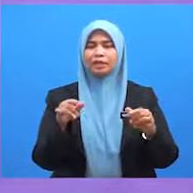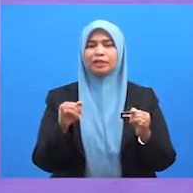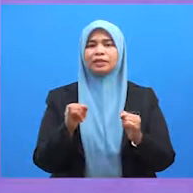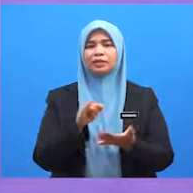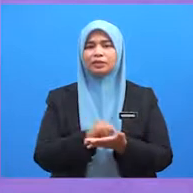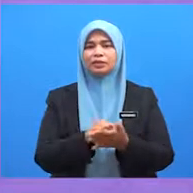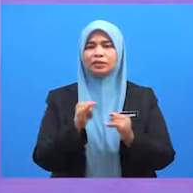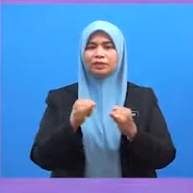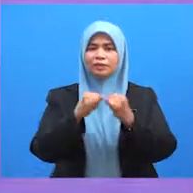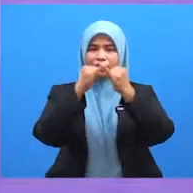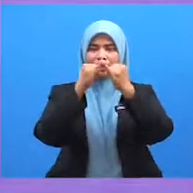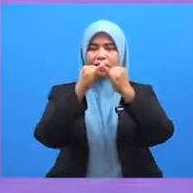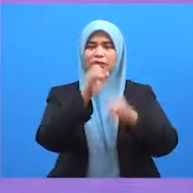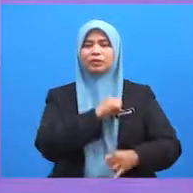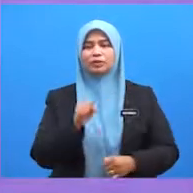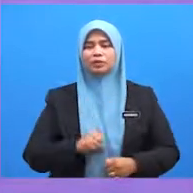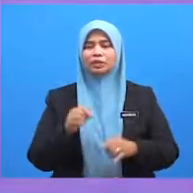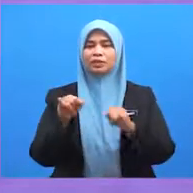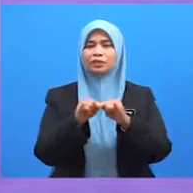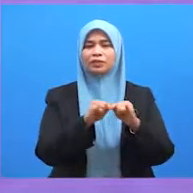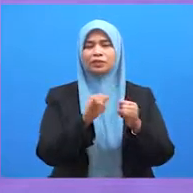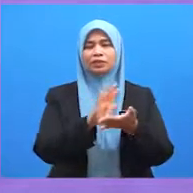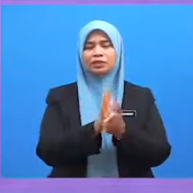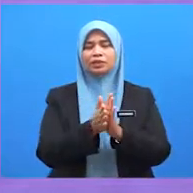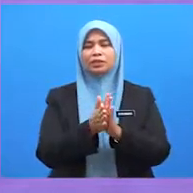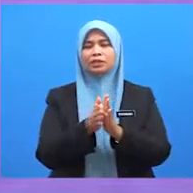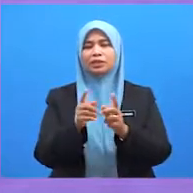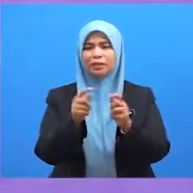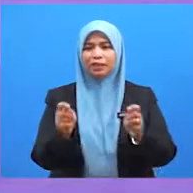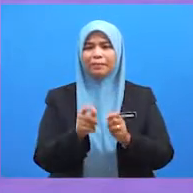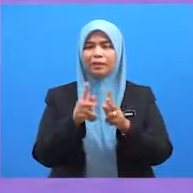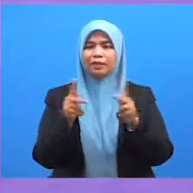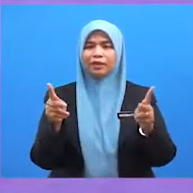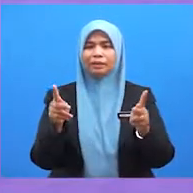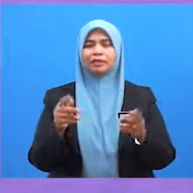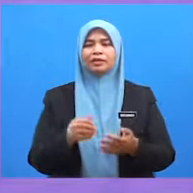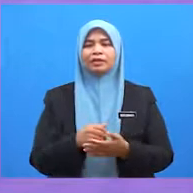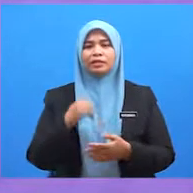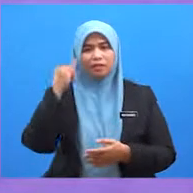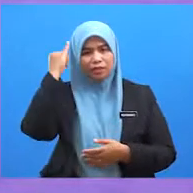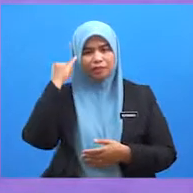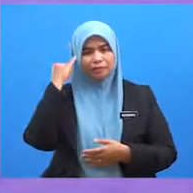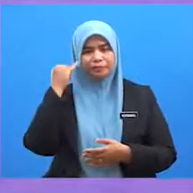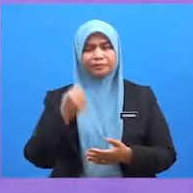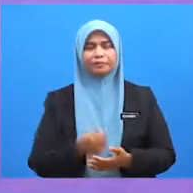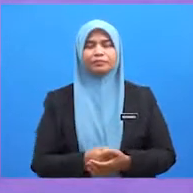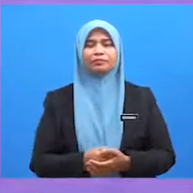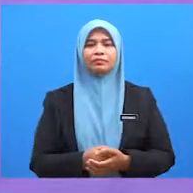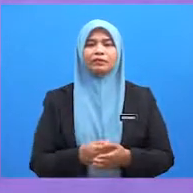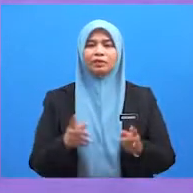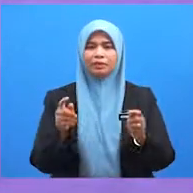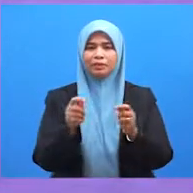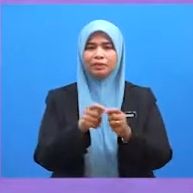Sultan juga turut menjadi pusat perkembangan intelektual. Misalnya, Sultan Iskandar Muda Mahkota